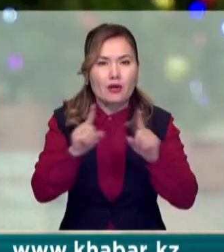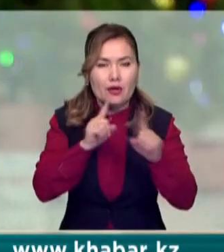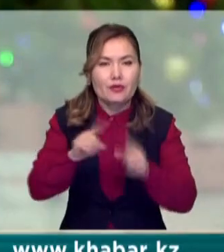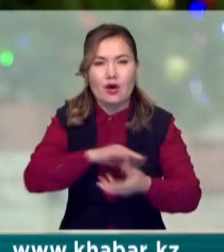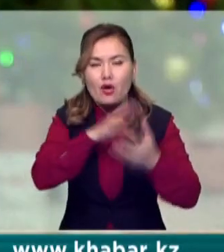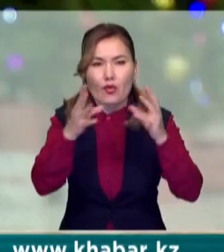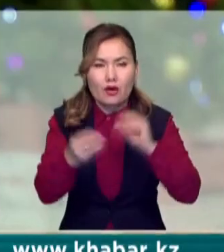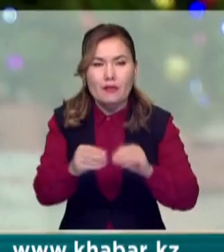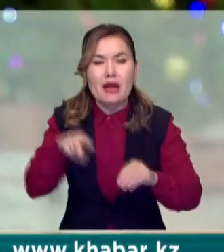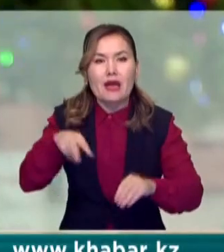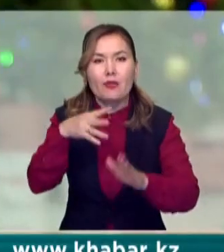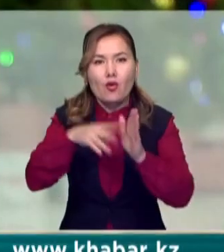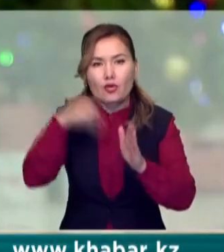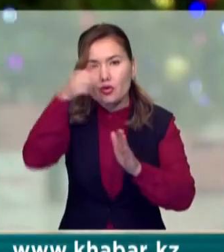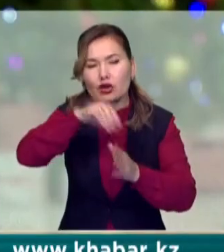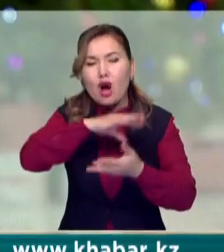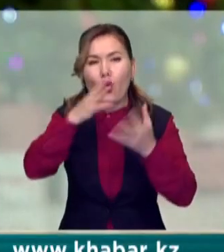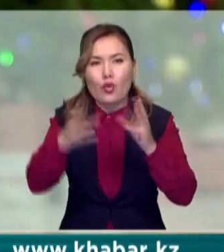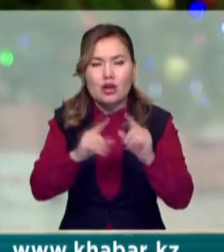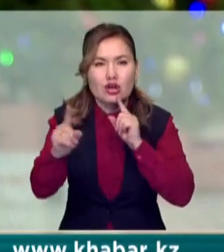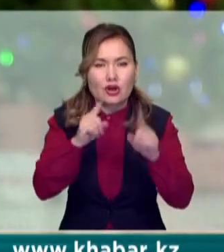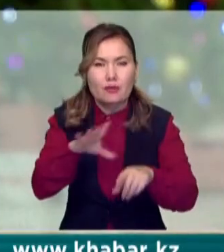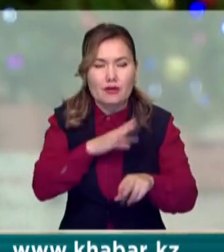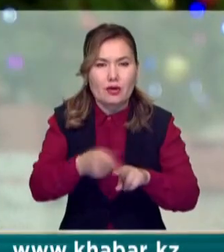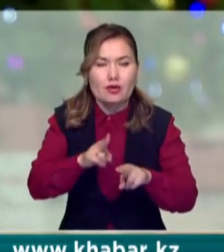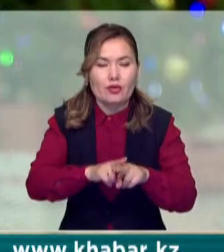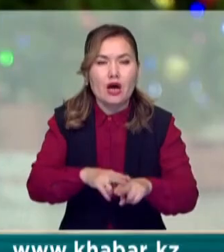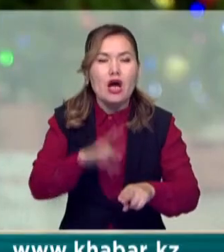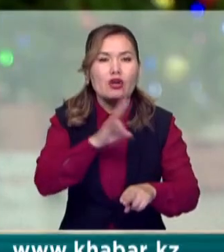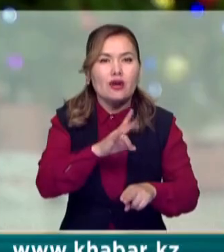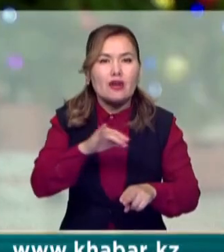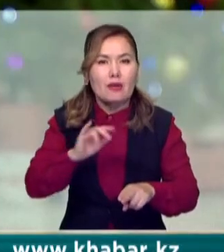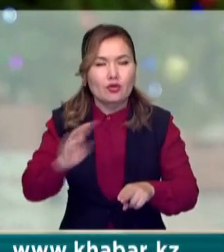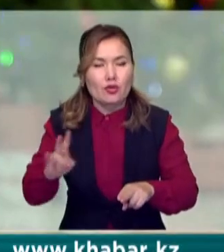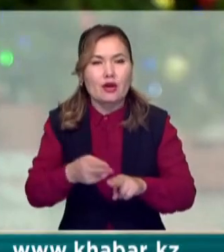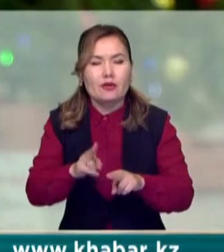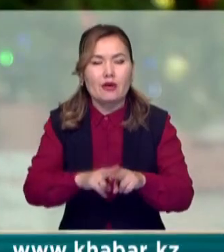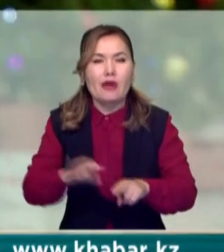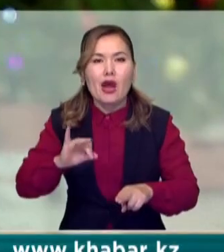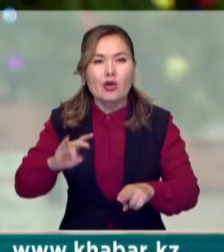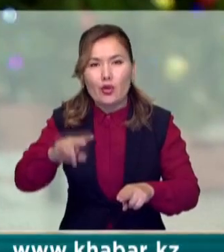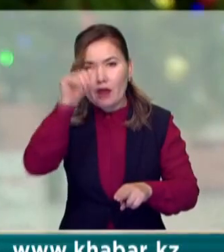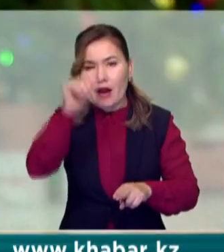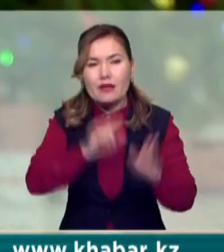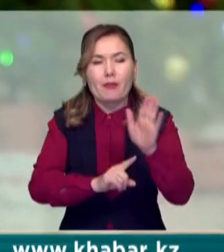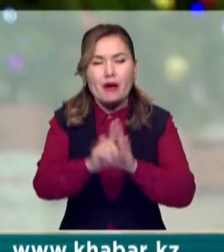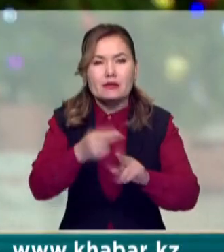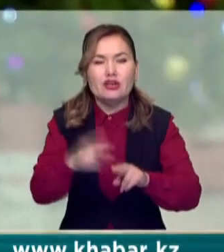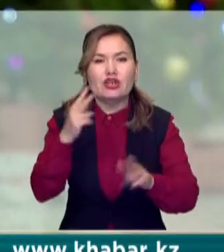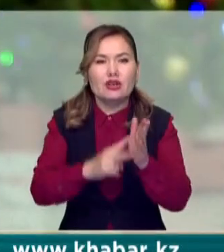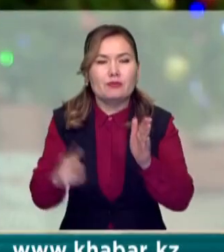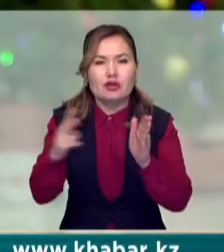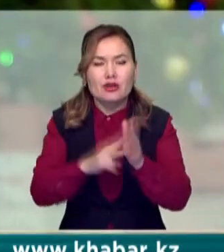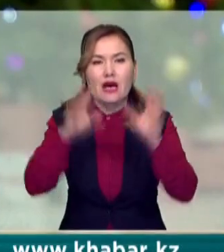жалпы жылды қорытындылаған жиын болды. Мәжіліс төрағасы Нұрлан Нығматулиннің айтуынша, маусым басынан 77 заң жобасы қаралса,